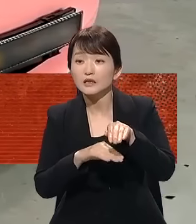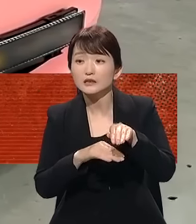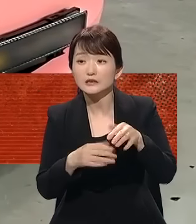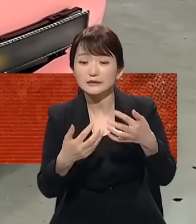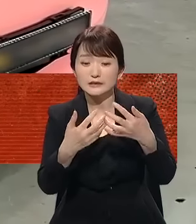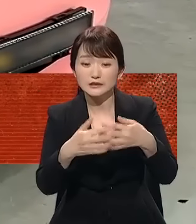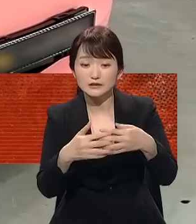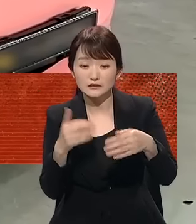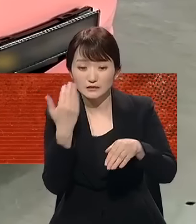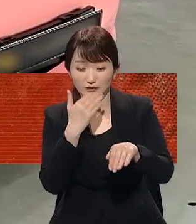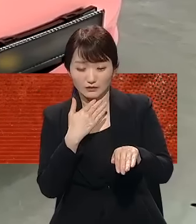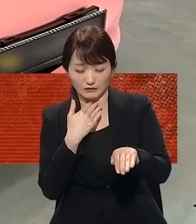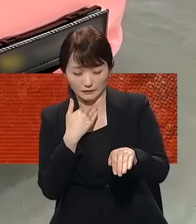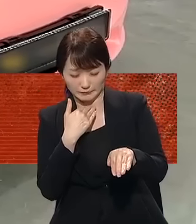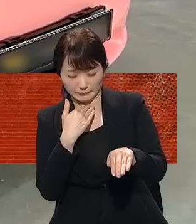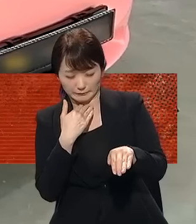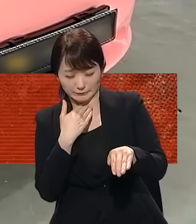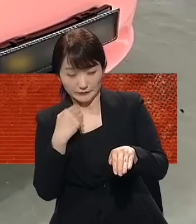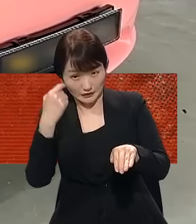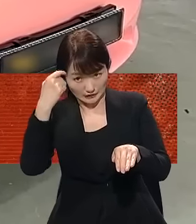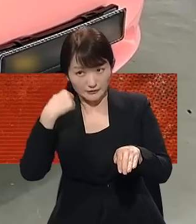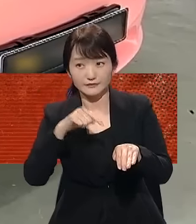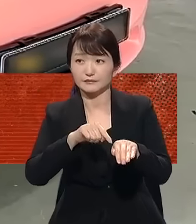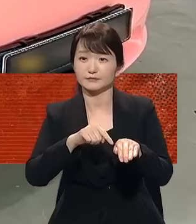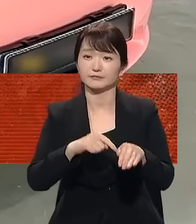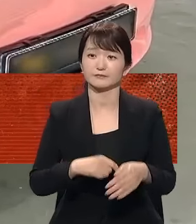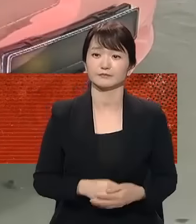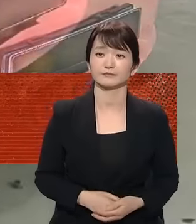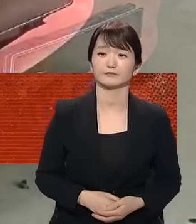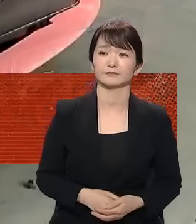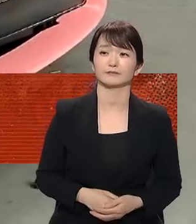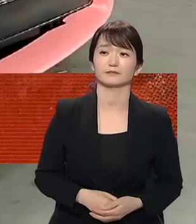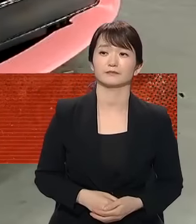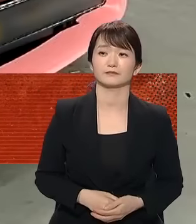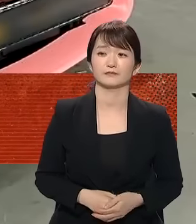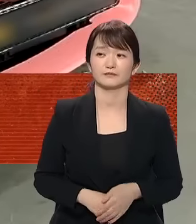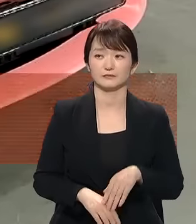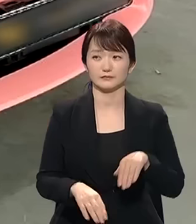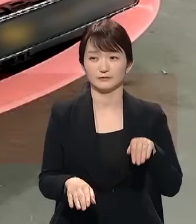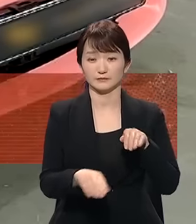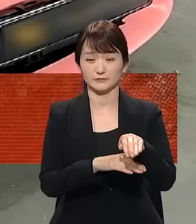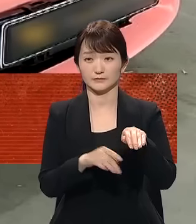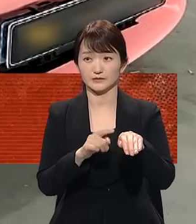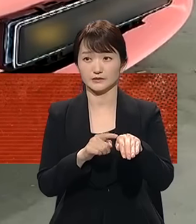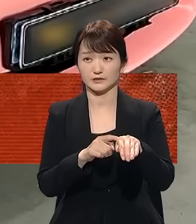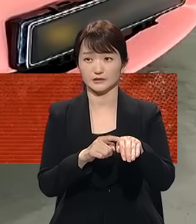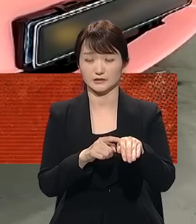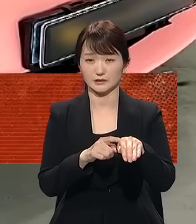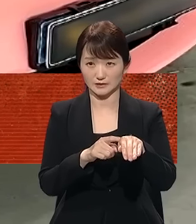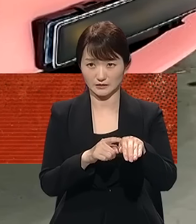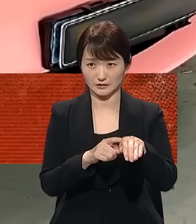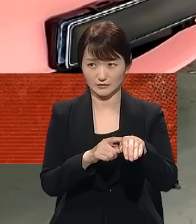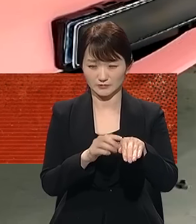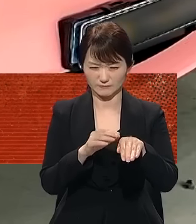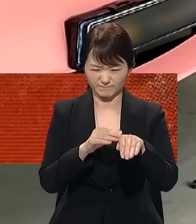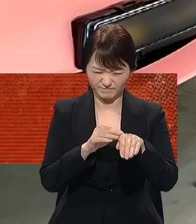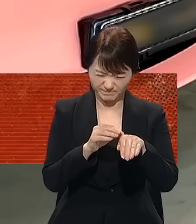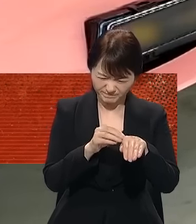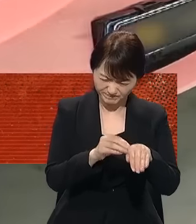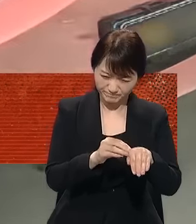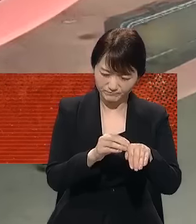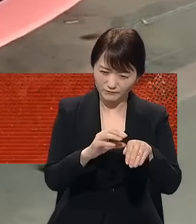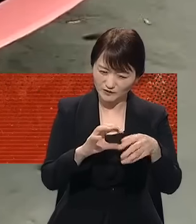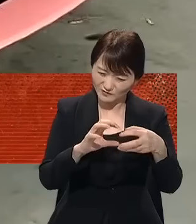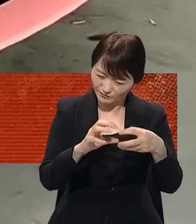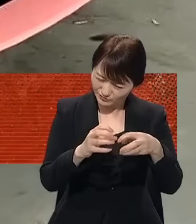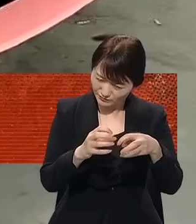흥분을 느끼는 그런 건데. 아, 이 차에다 그런 거죠? 차에 강하게 또 힘도 좀 줘서 약간 일부 찌그러진 부분도 있었는데, 그건 백화점에서